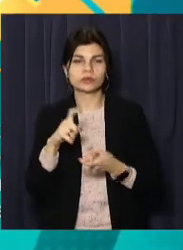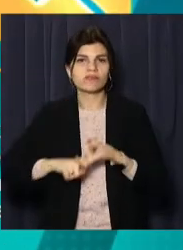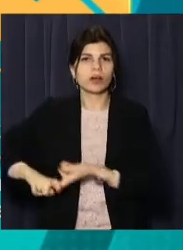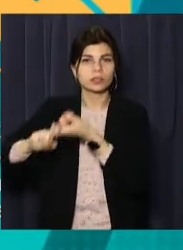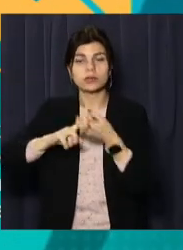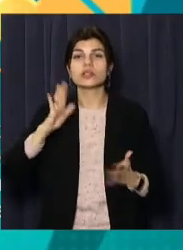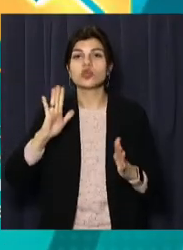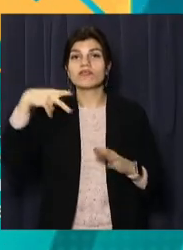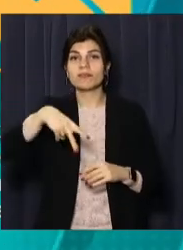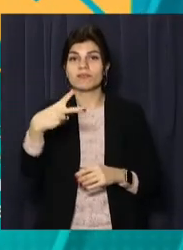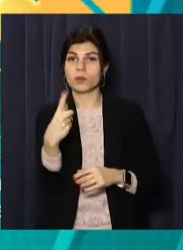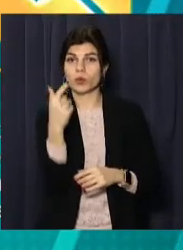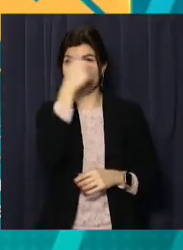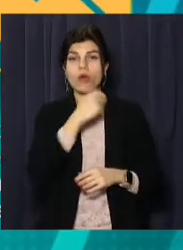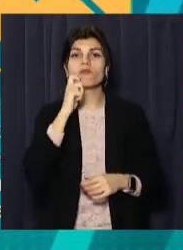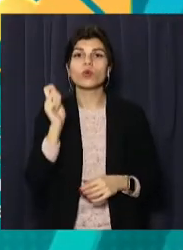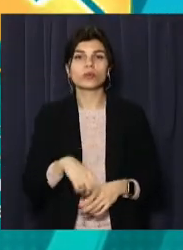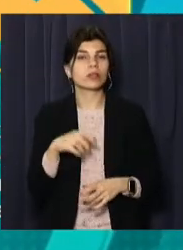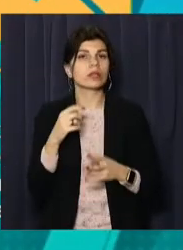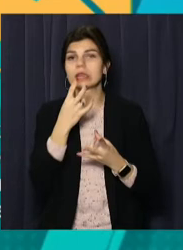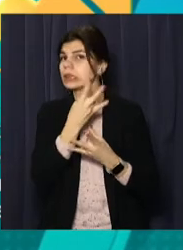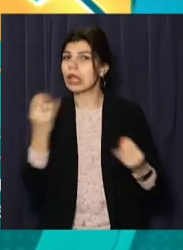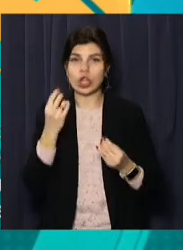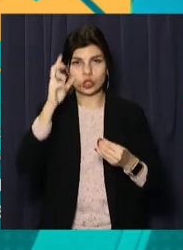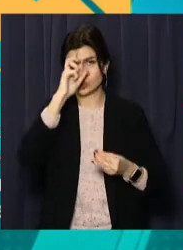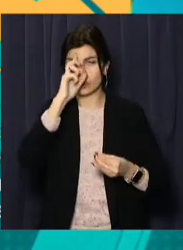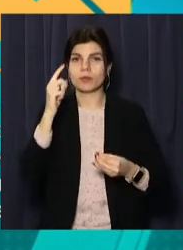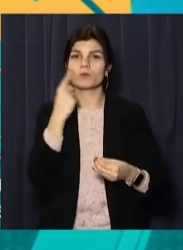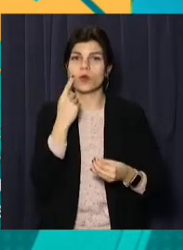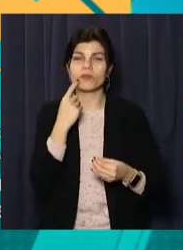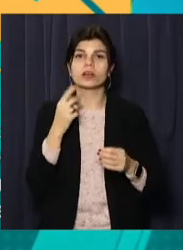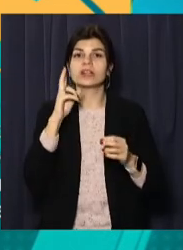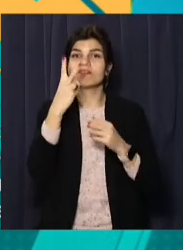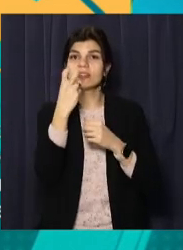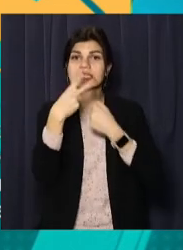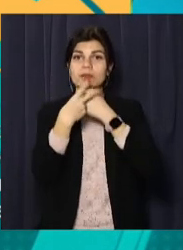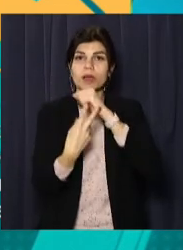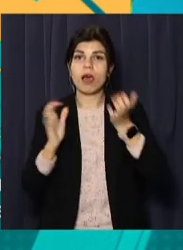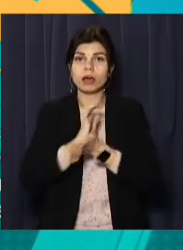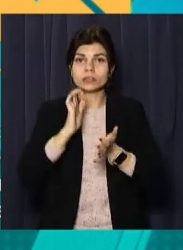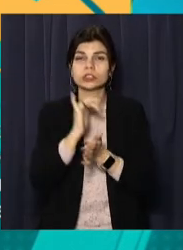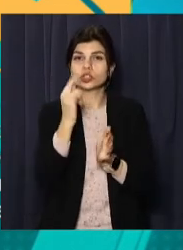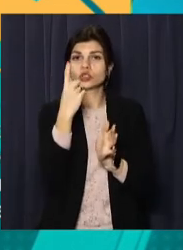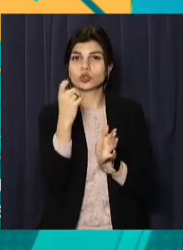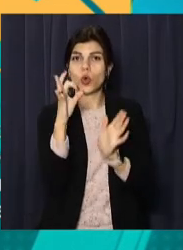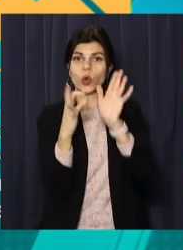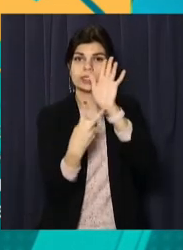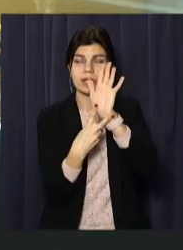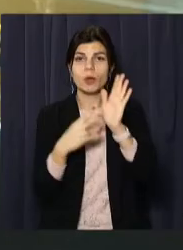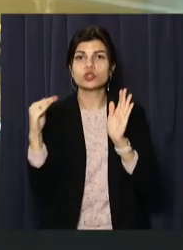за 2021 рік в Україні недержавною видавалися 217 газет та 107 журналів.